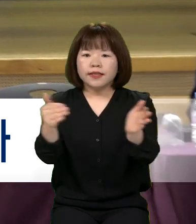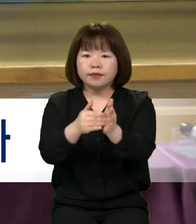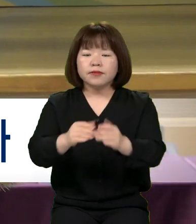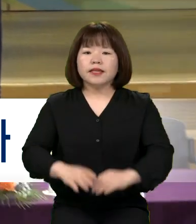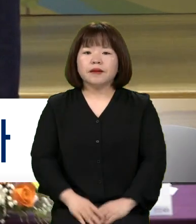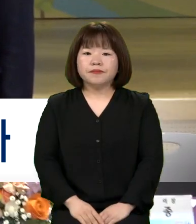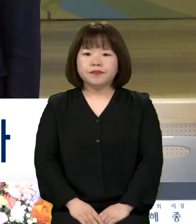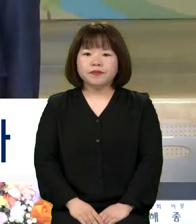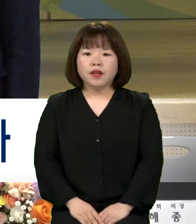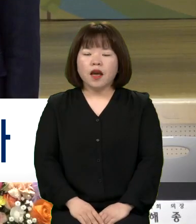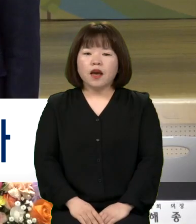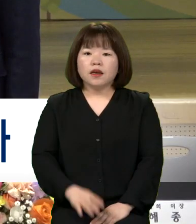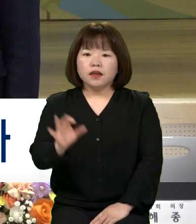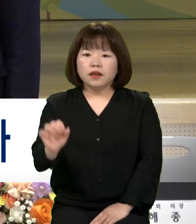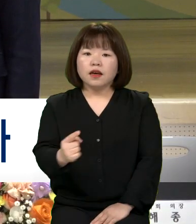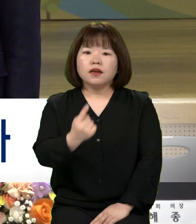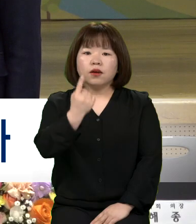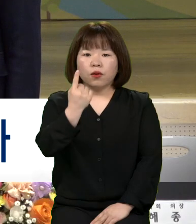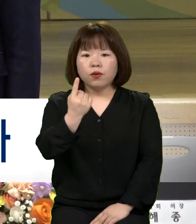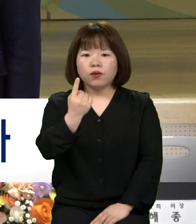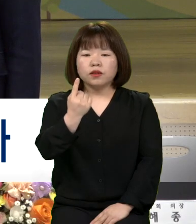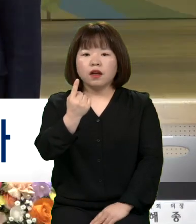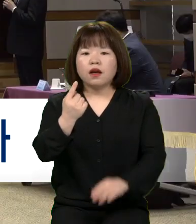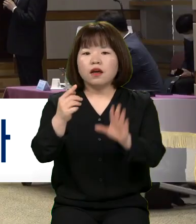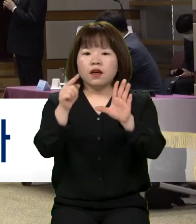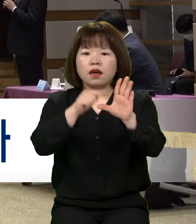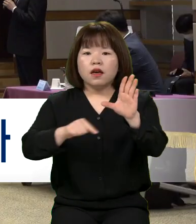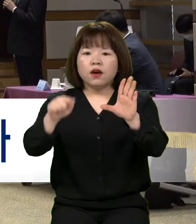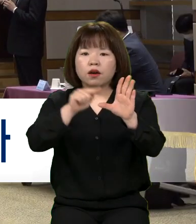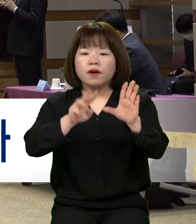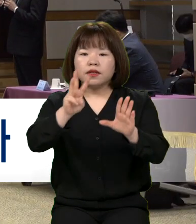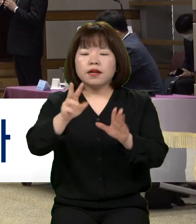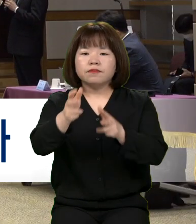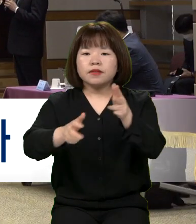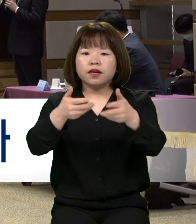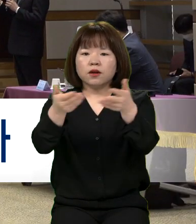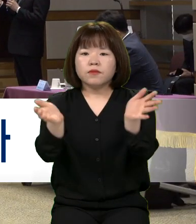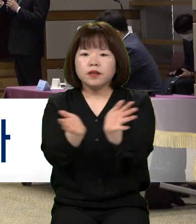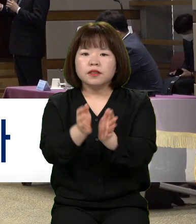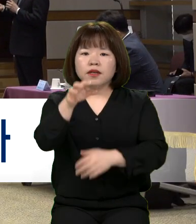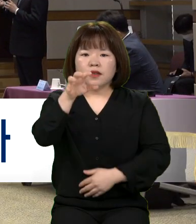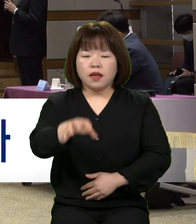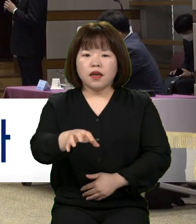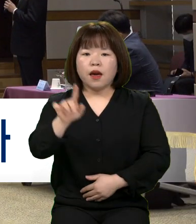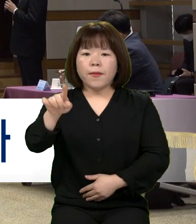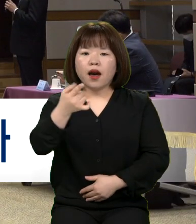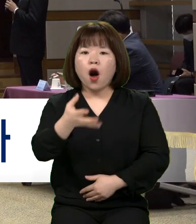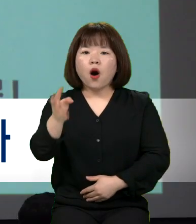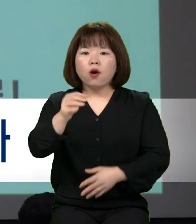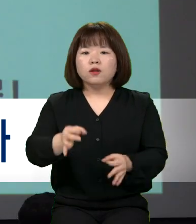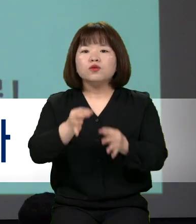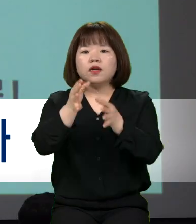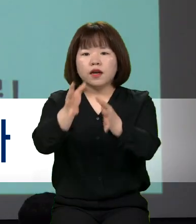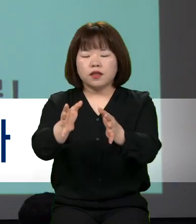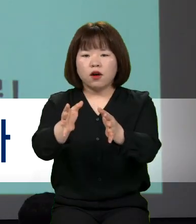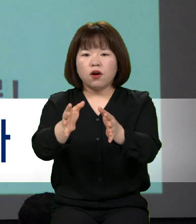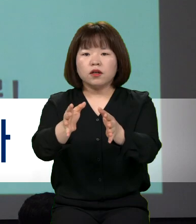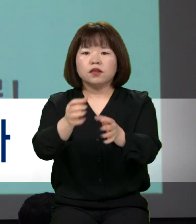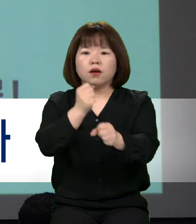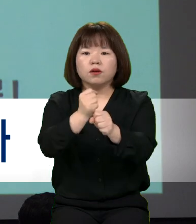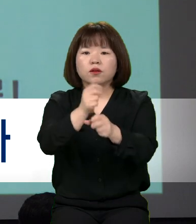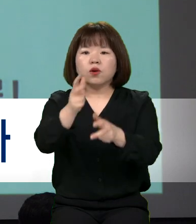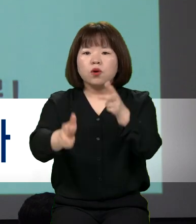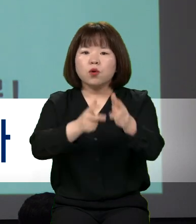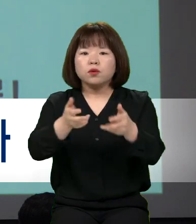체결했습니다 이번 투자 양해각서 체결로 뉴로 메카는 영일만 3 일반산업단지 내 100억원을 투자해